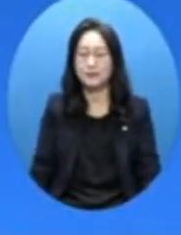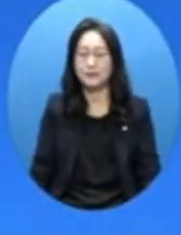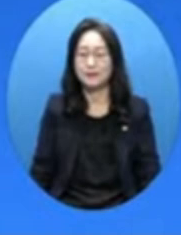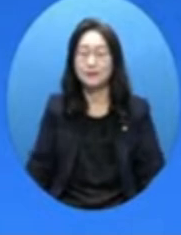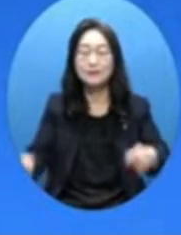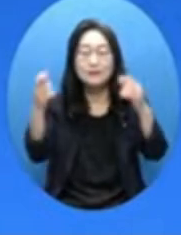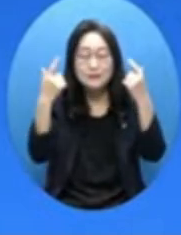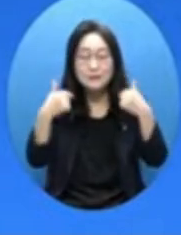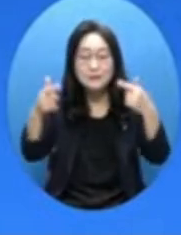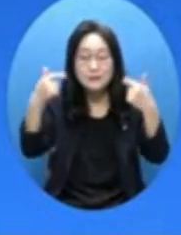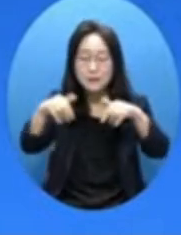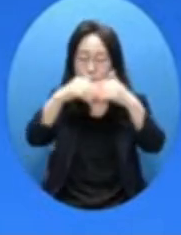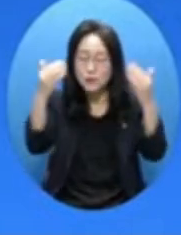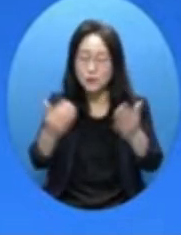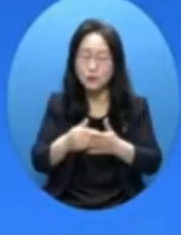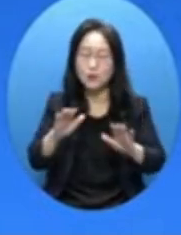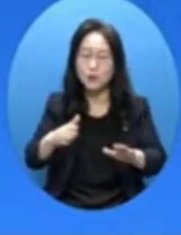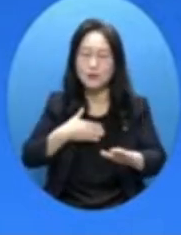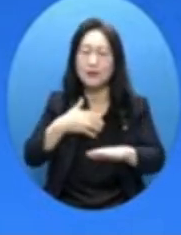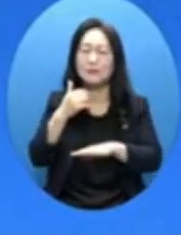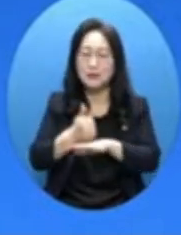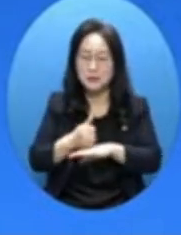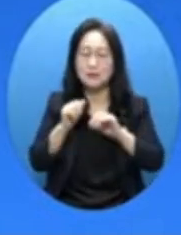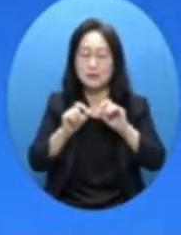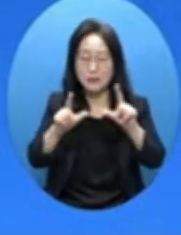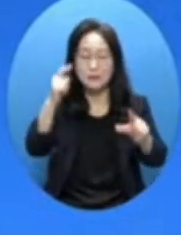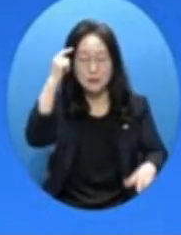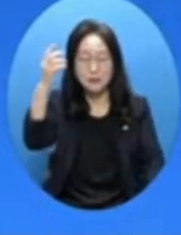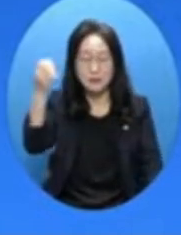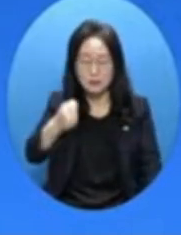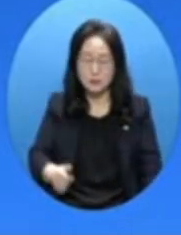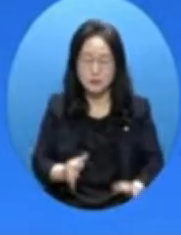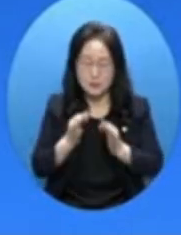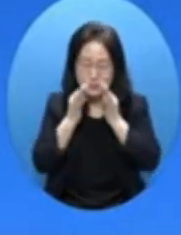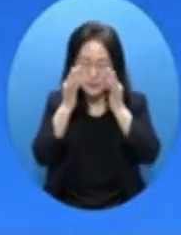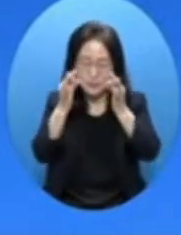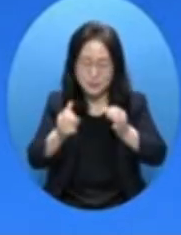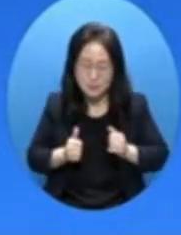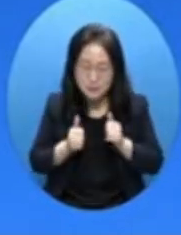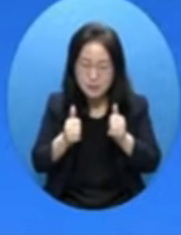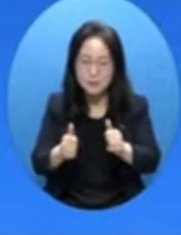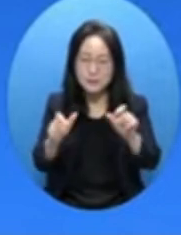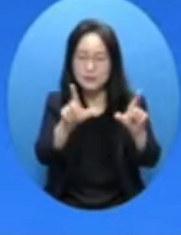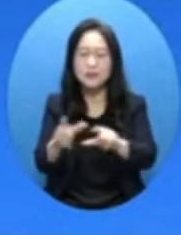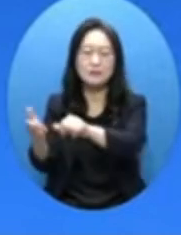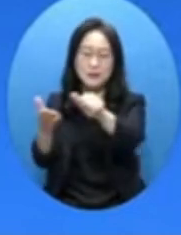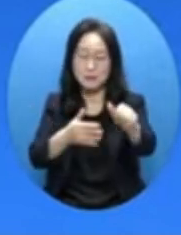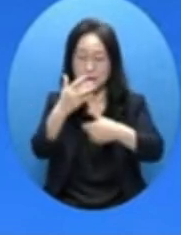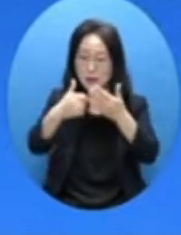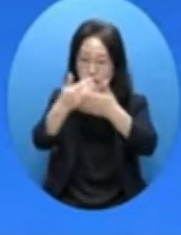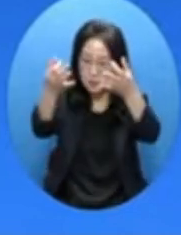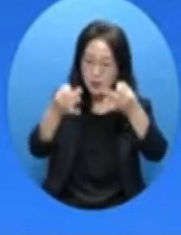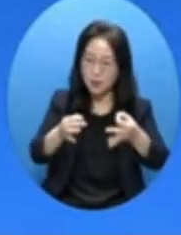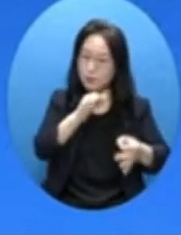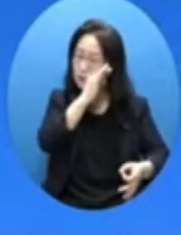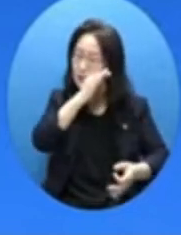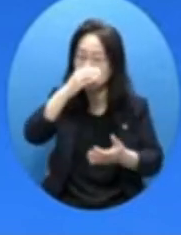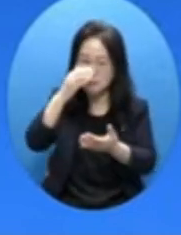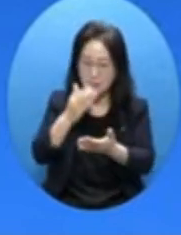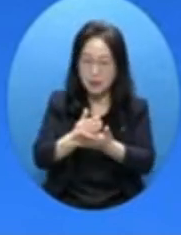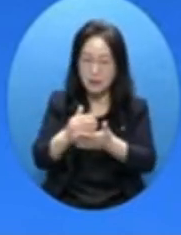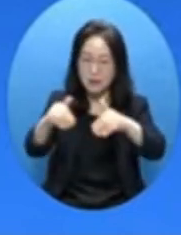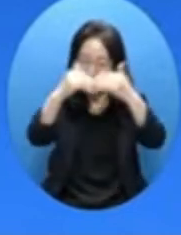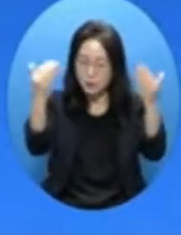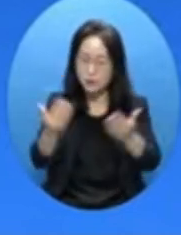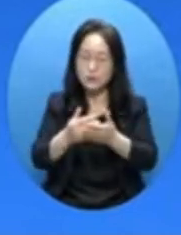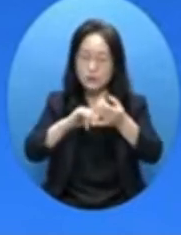늘 우리 모두가 오늘이 나의 마지막 날이라고 생각하고 최선을 다하는 삶을 살아야 될 것입니다. 하나님 앞에서 부끄럽지 않은 삶을 살아가는 우리 모두가 되어야